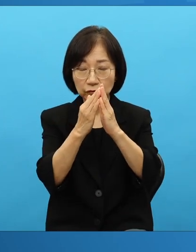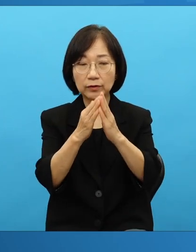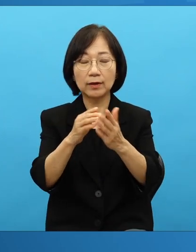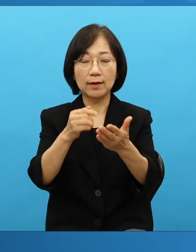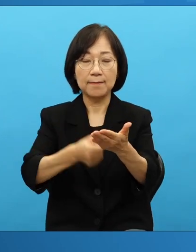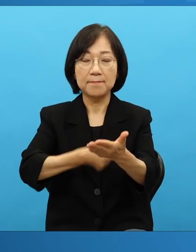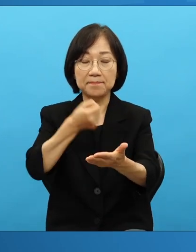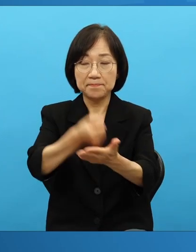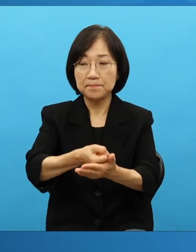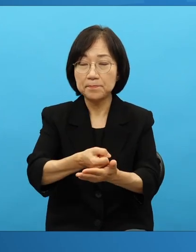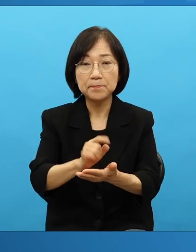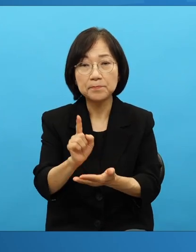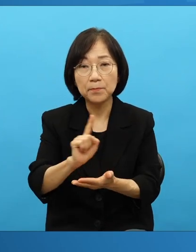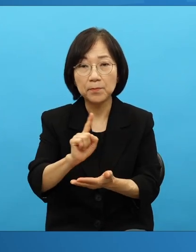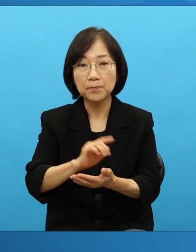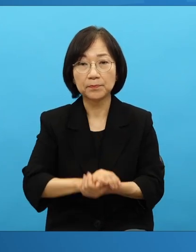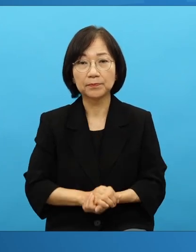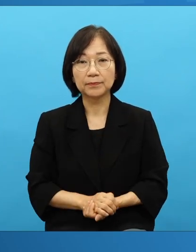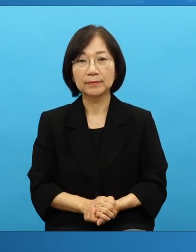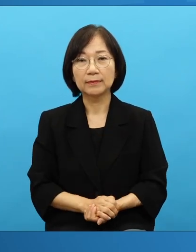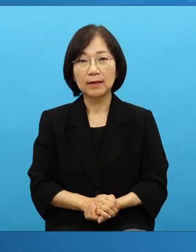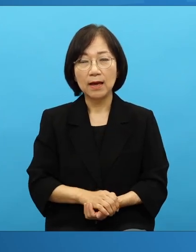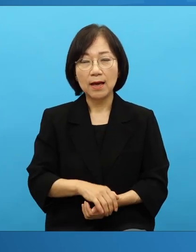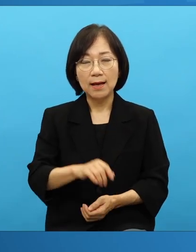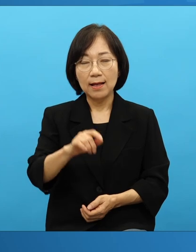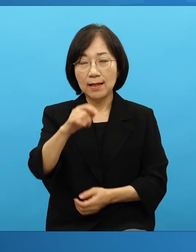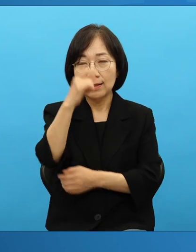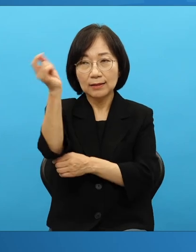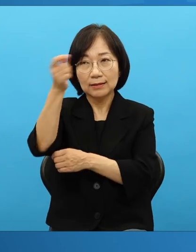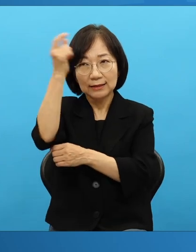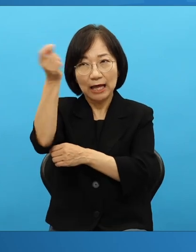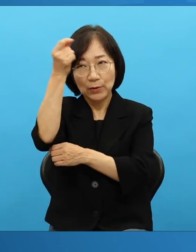다윗이 평생의 중심을 둔 거예요.